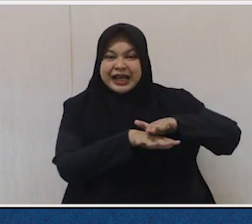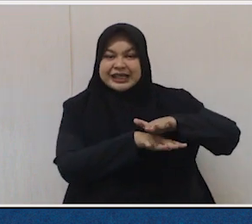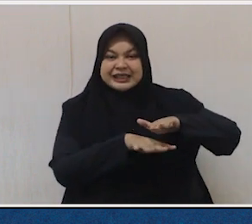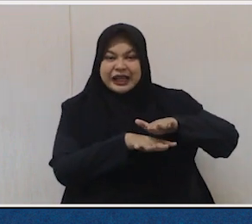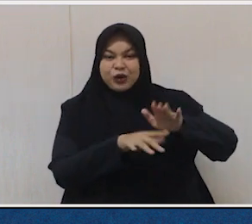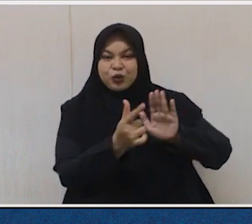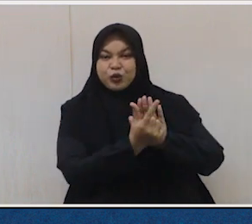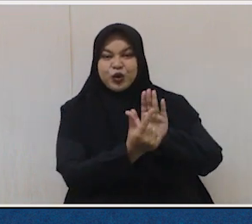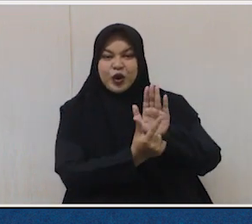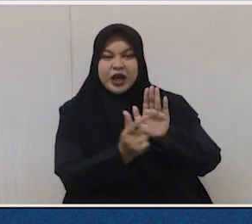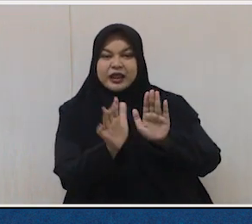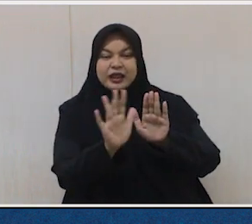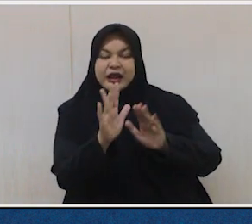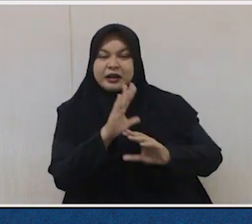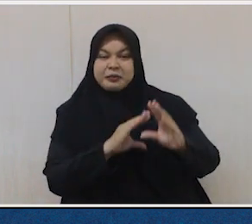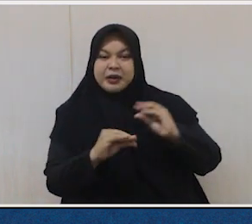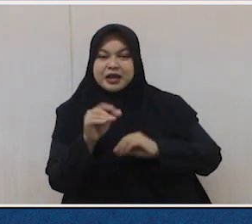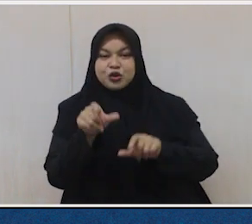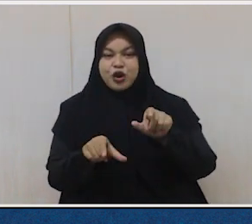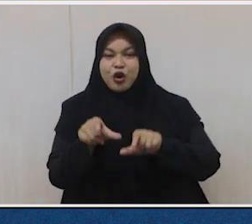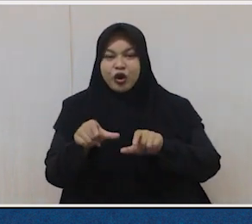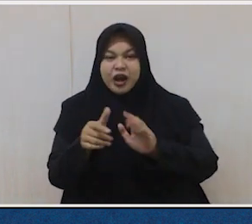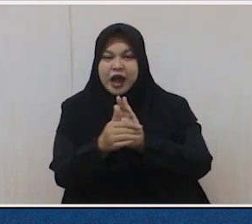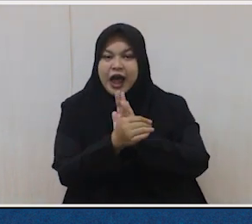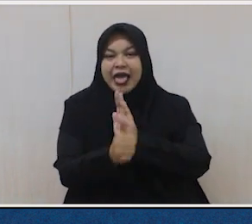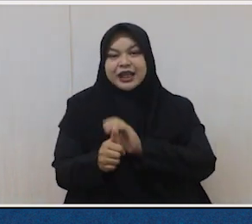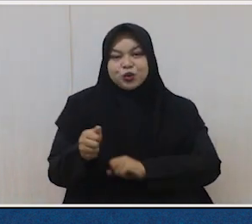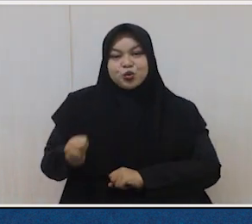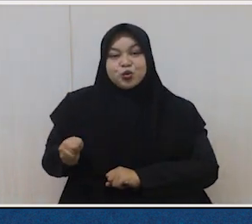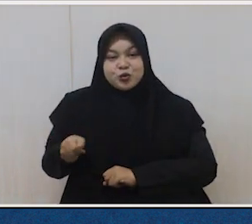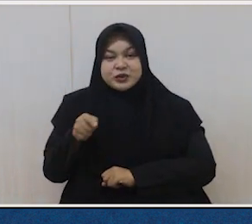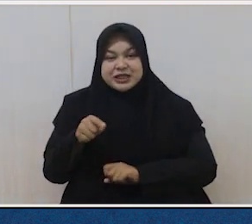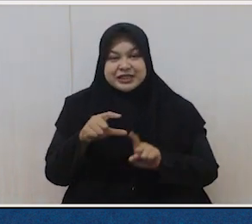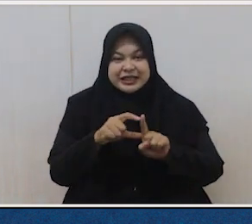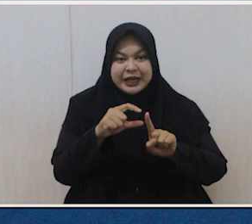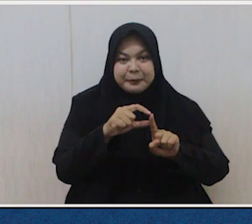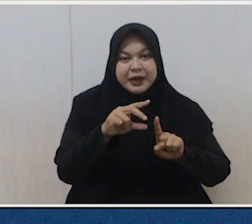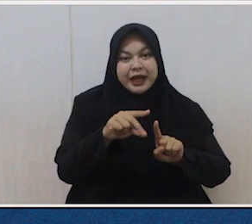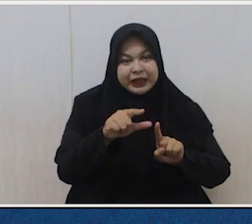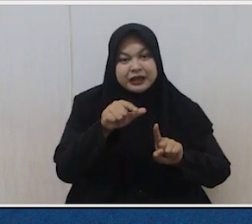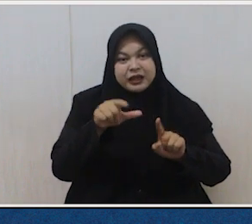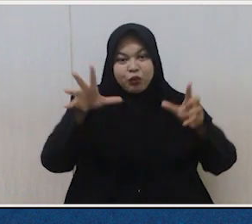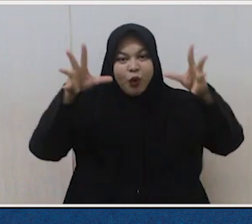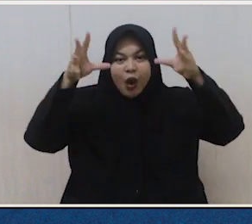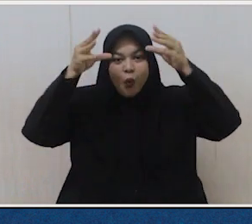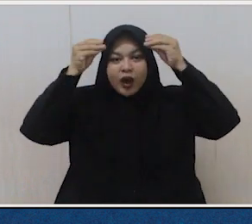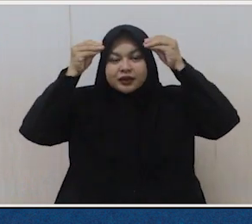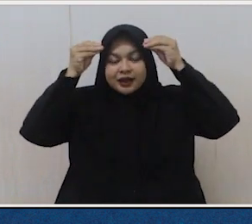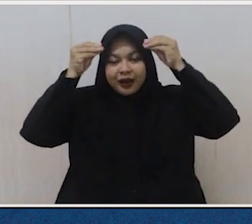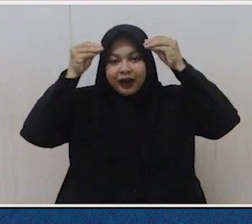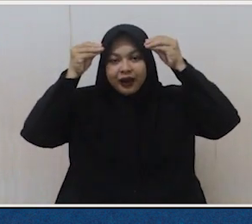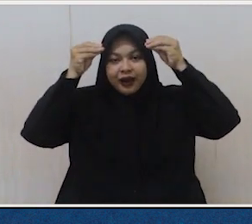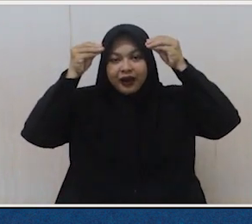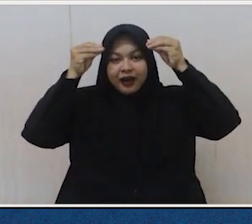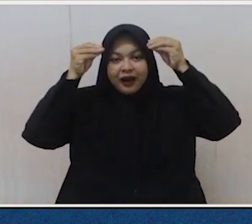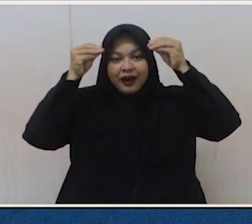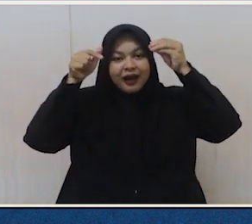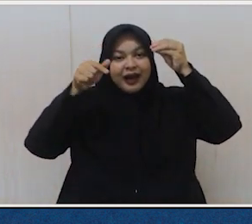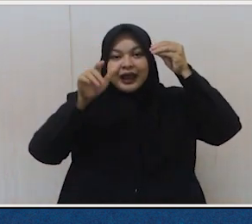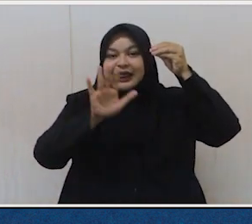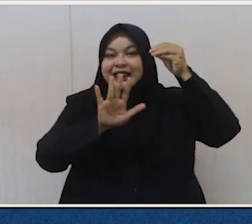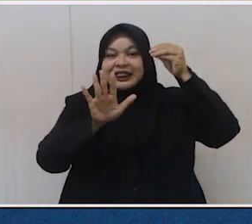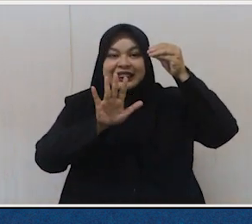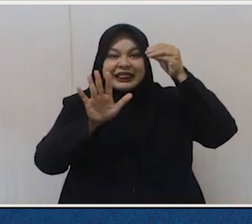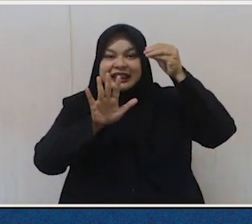memang tidak dibahas oleh orang-orang hukum di di dpr-nya sehingga secara wawasan pun eh